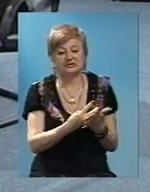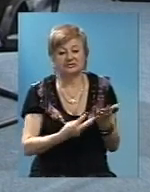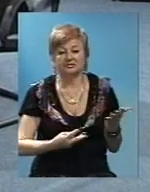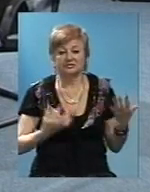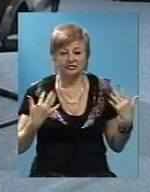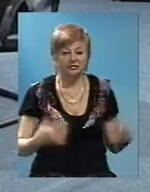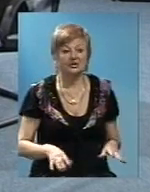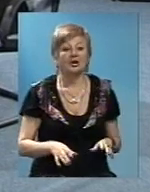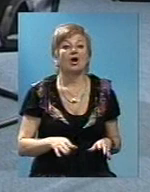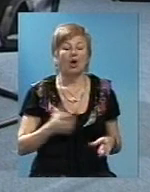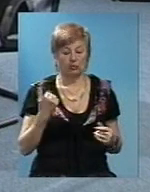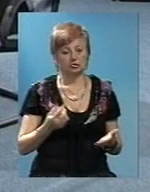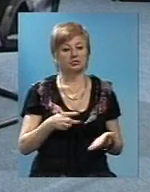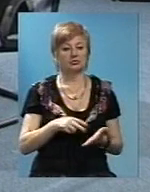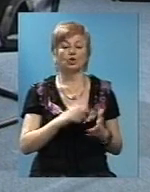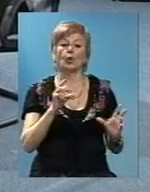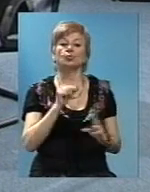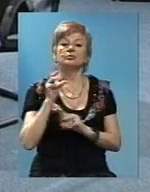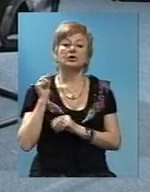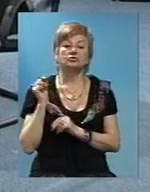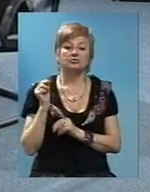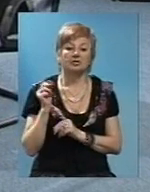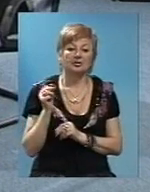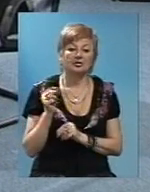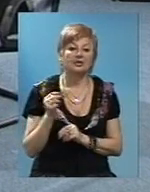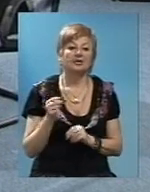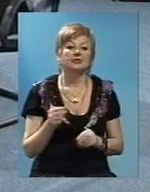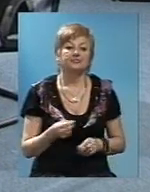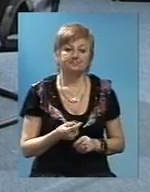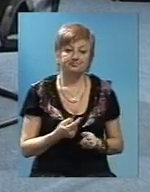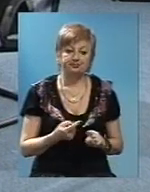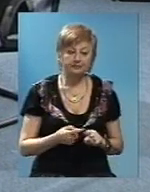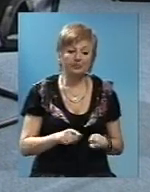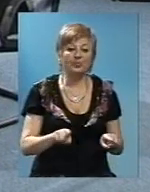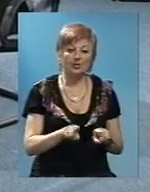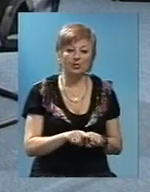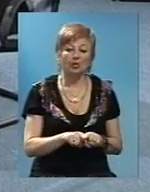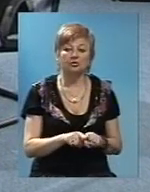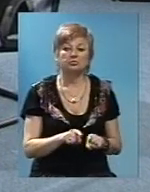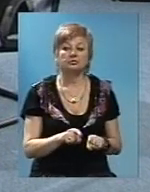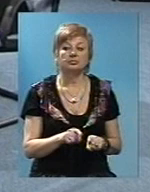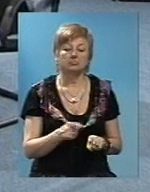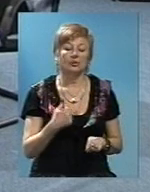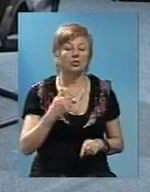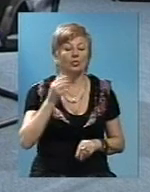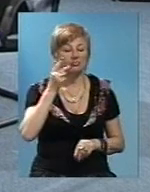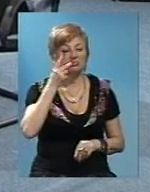школу, врешті-решт можуть стати і успішними. І є в світовій практиці такі приклади. І на мій погляд, ось це дуже важливий